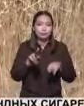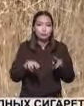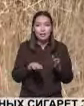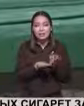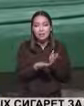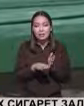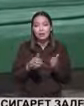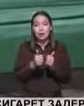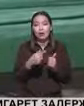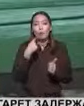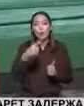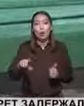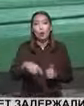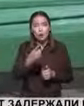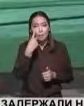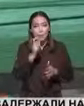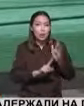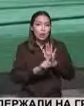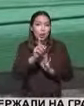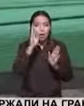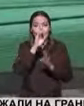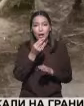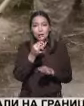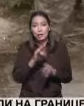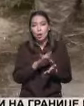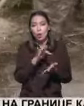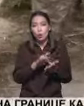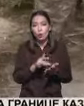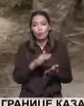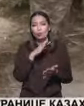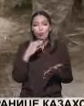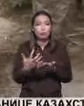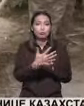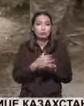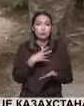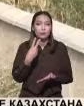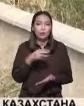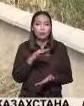реки. Отмечу, с начала старта экоакции на территории мегаполиса собрано более 20 тонн мусора.